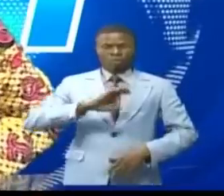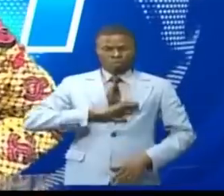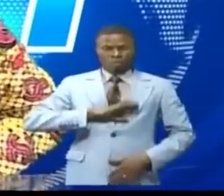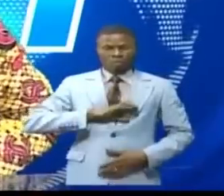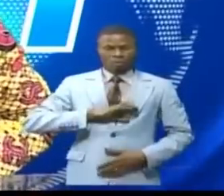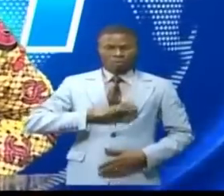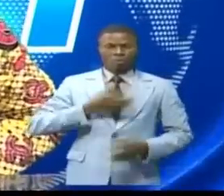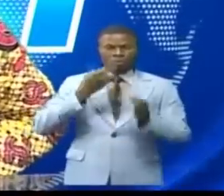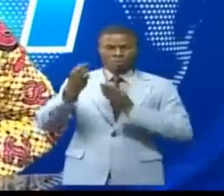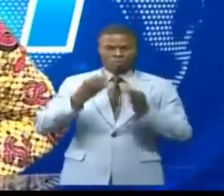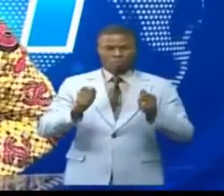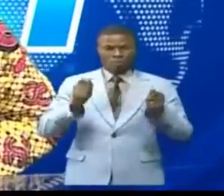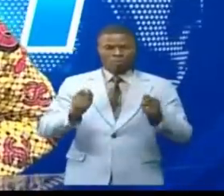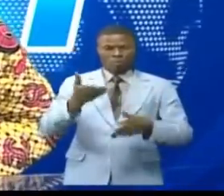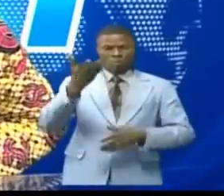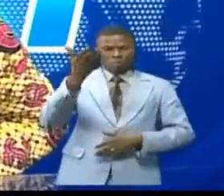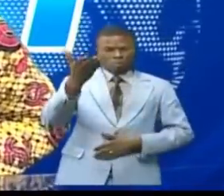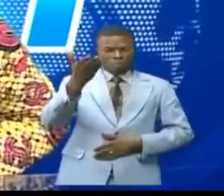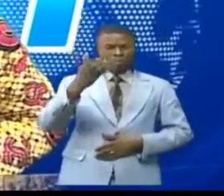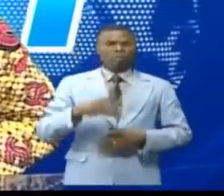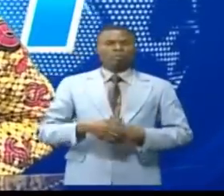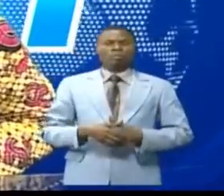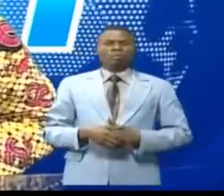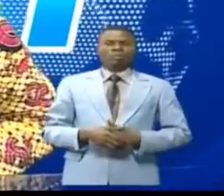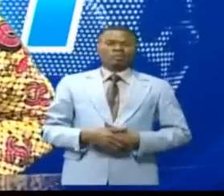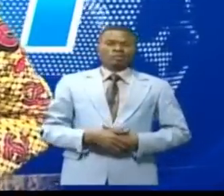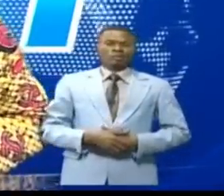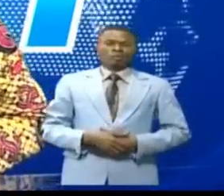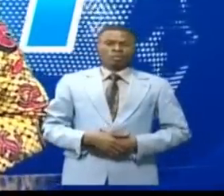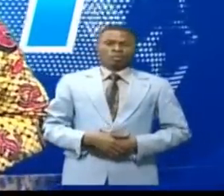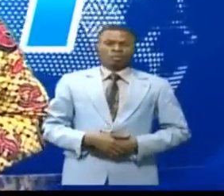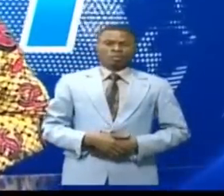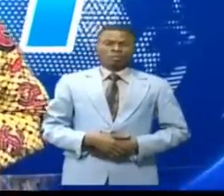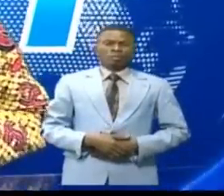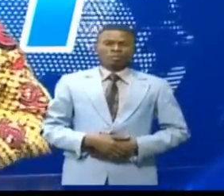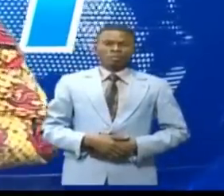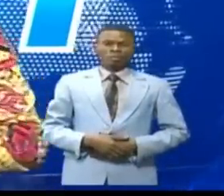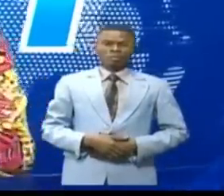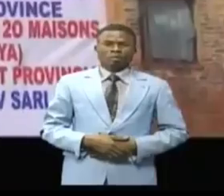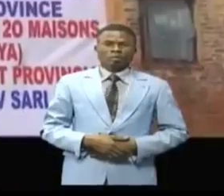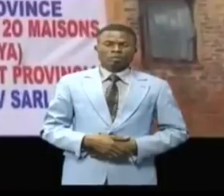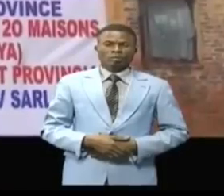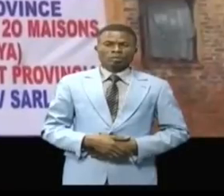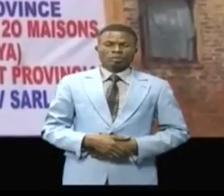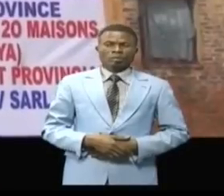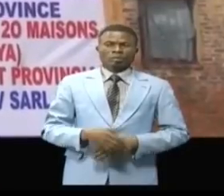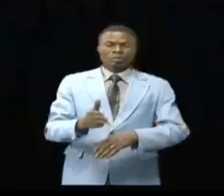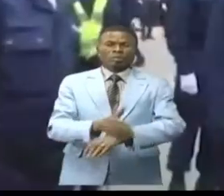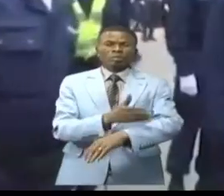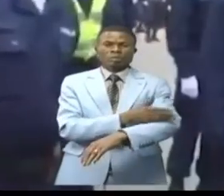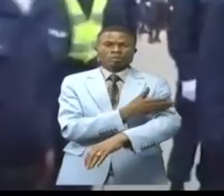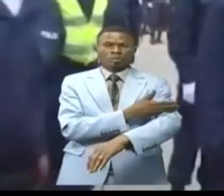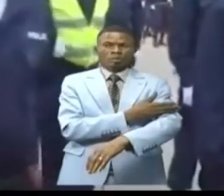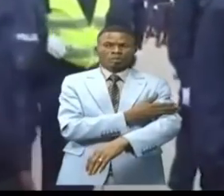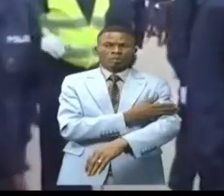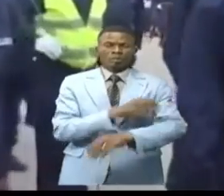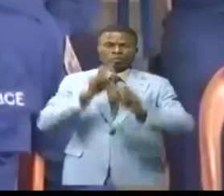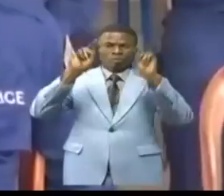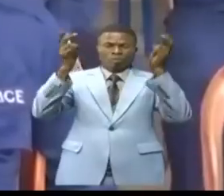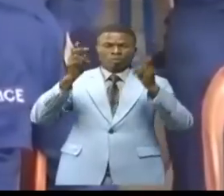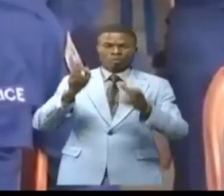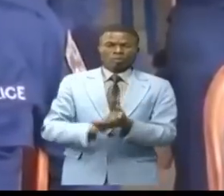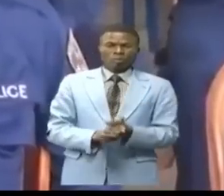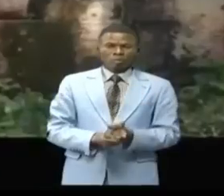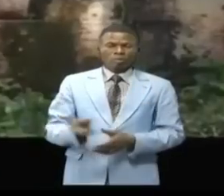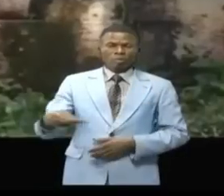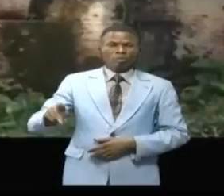Les détails dans ce reportage. Les policiers du Kamopaya, dans la ville de Kindu, province